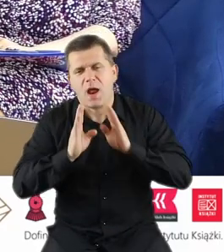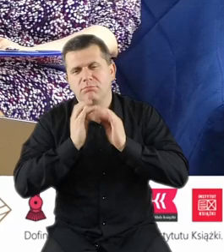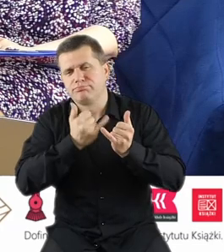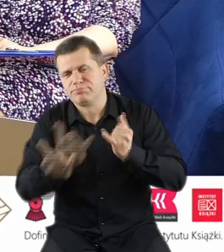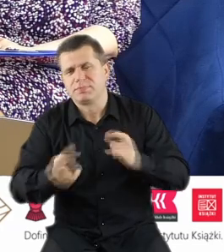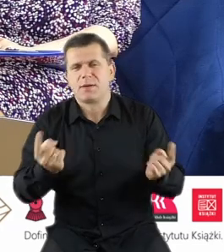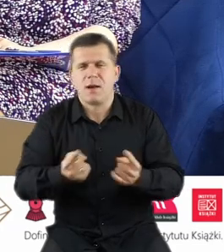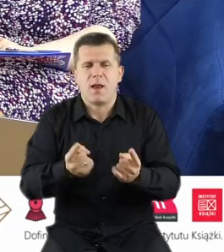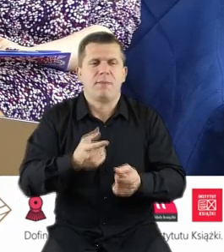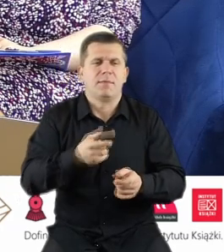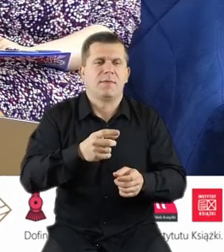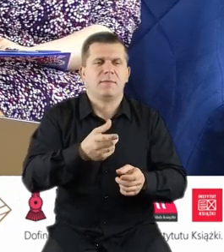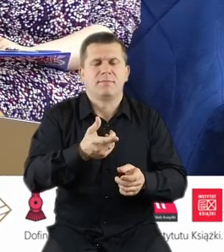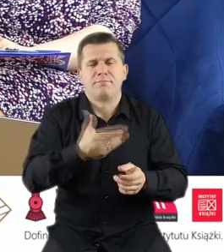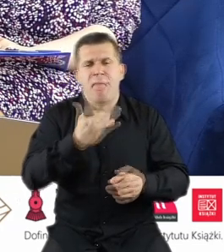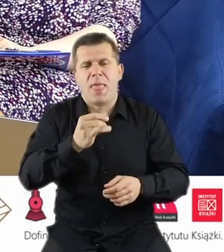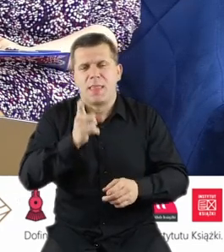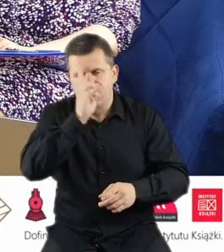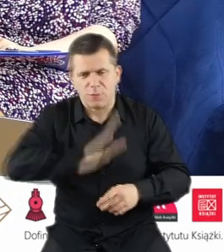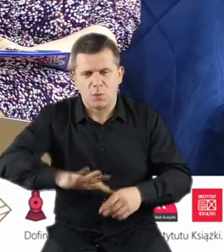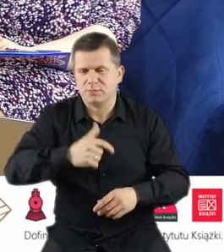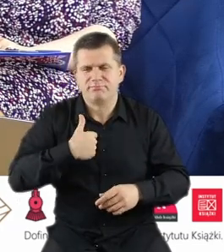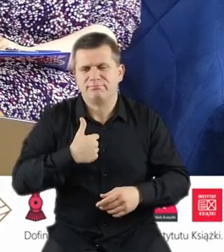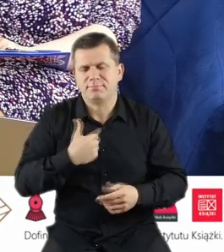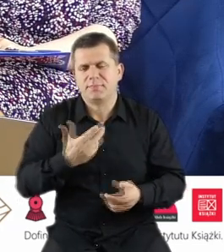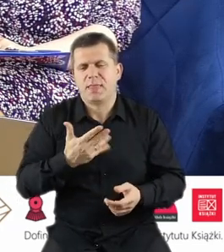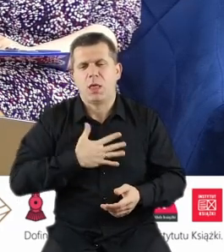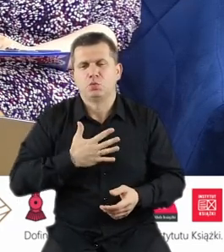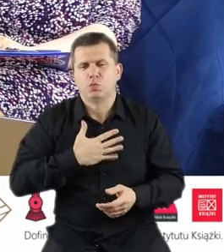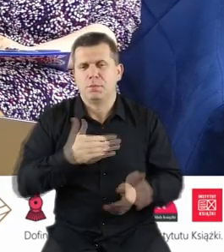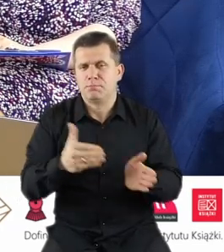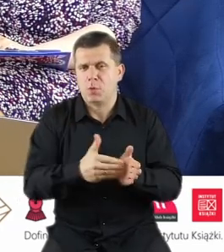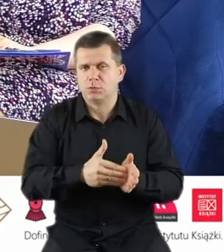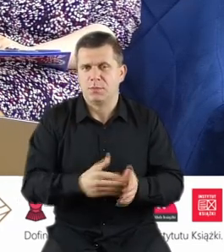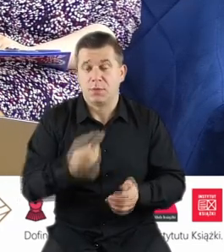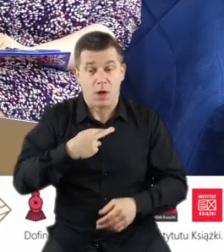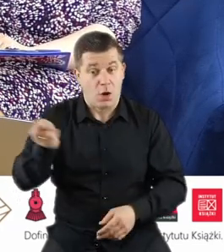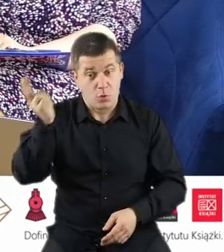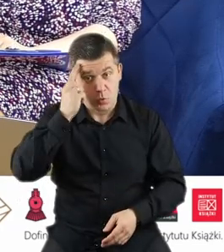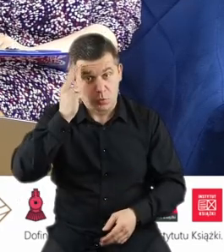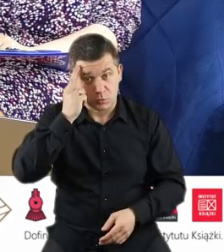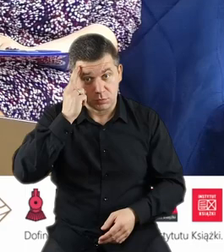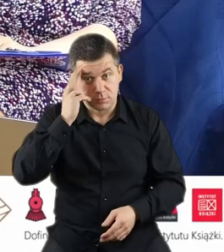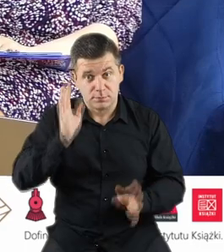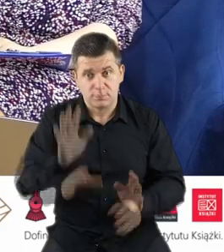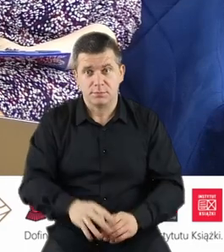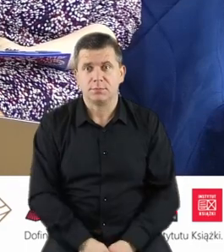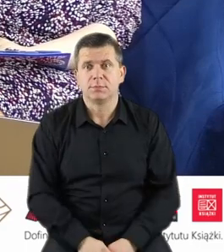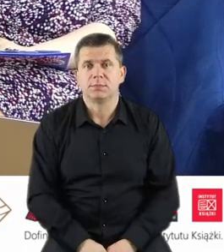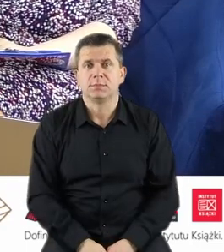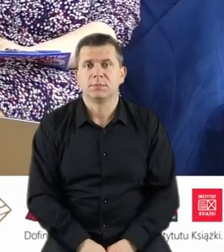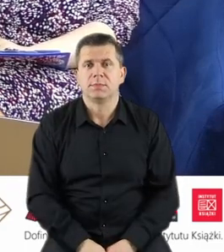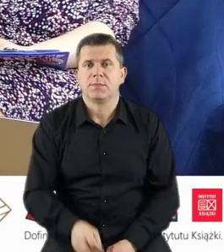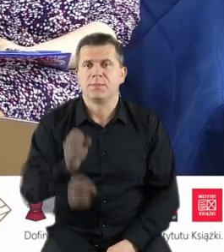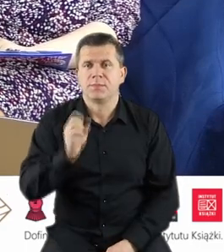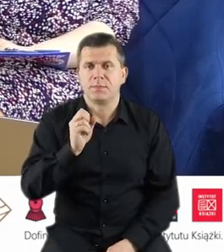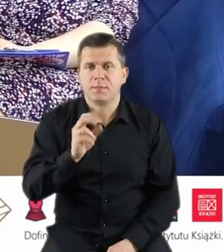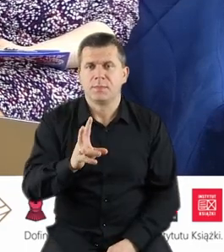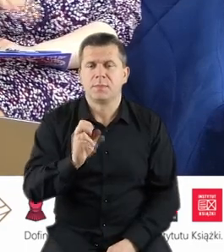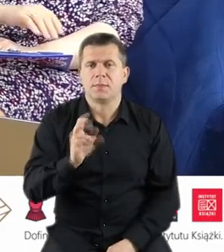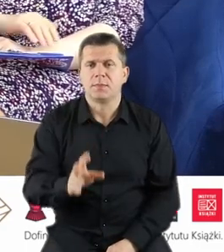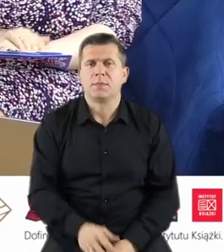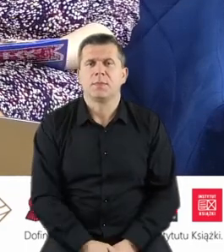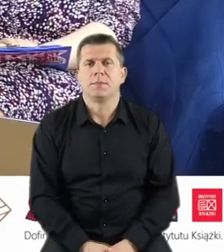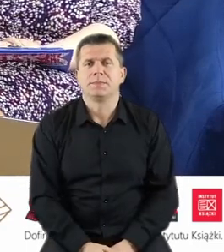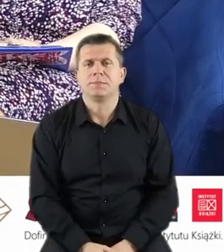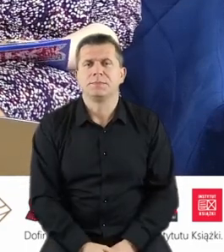i rozpisywania się na mediach społecznościowych. I ja rozumiem, że. Spotkania za 3.20 były, Tak, prawda? tak, Ale tak. to Ale to w jest ramach promocji, prawda?